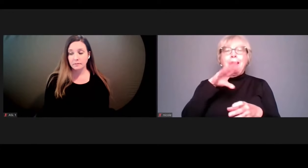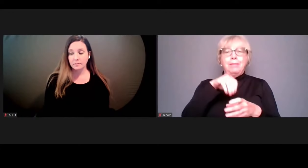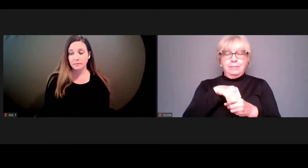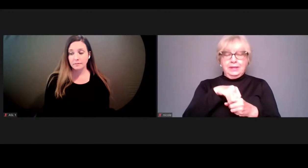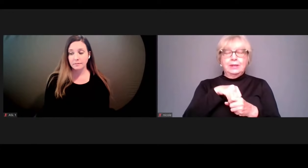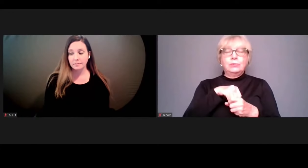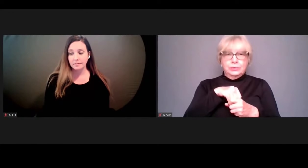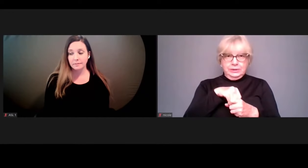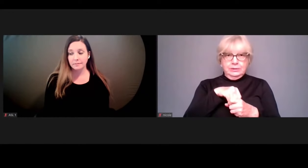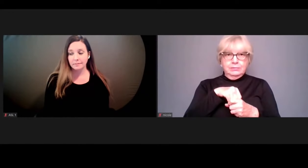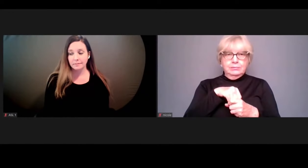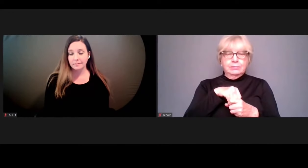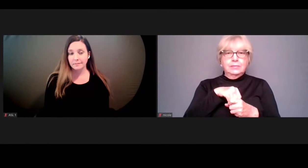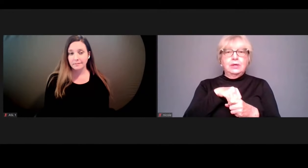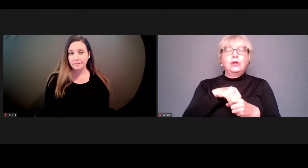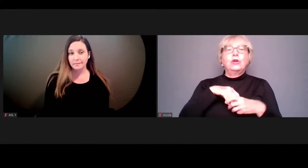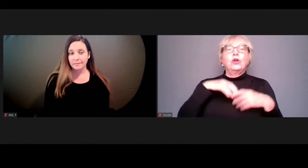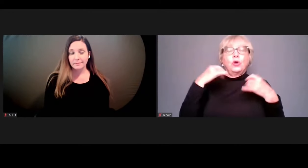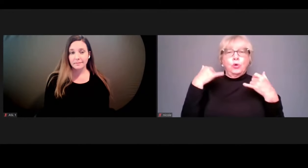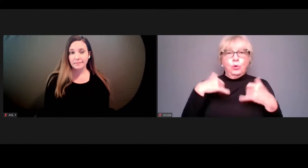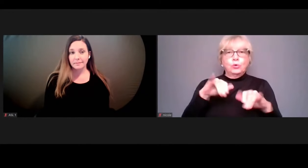je continue à recevoir